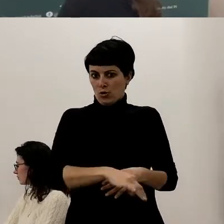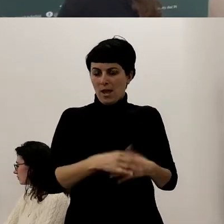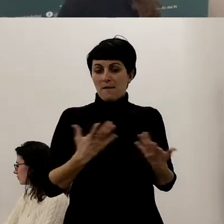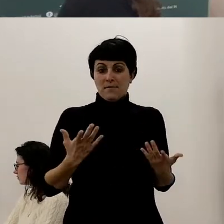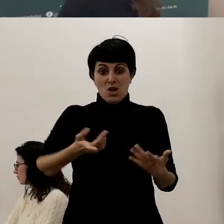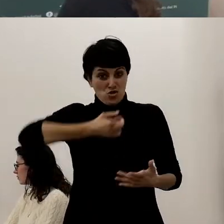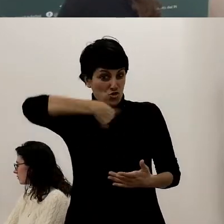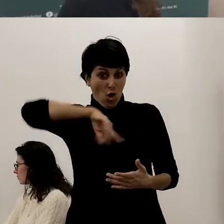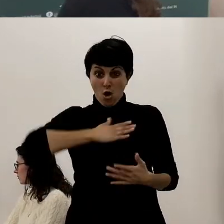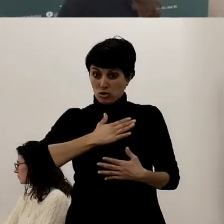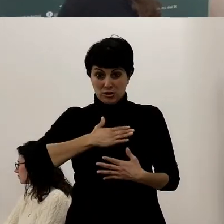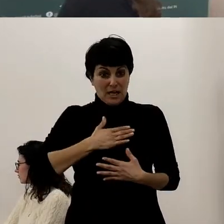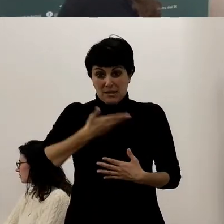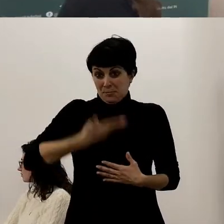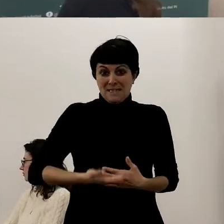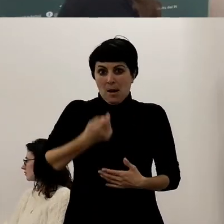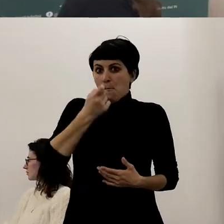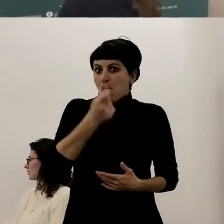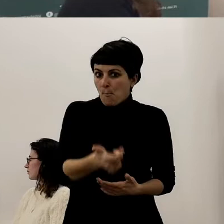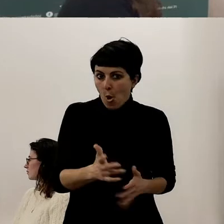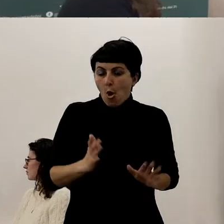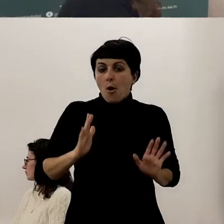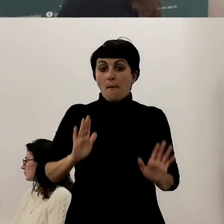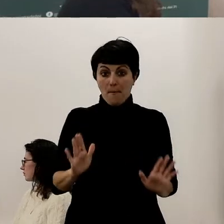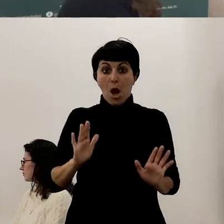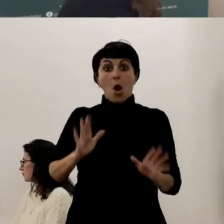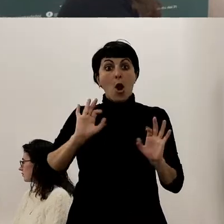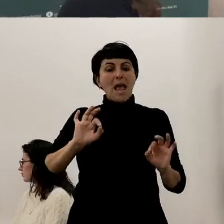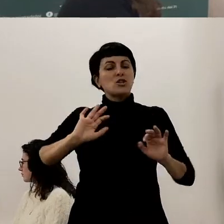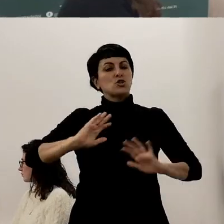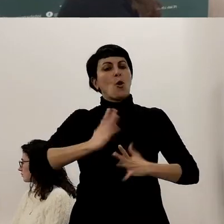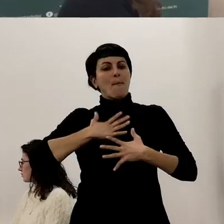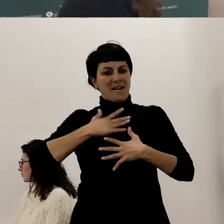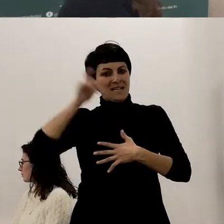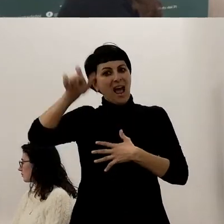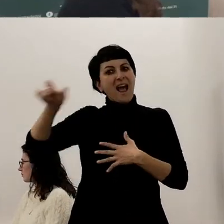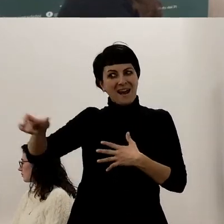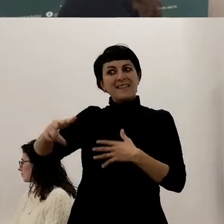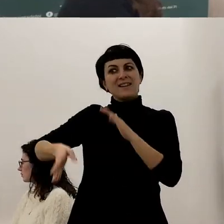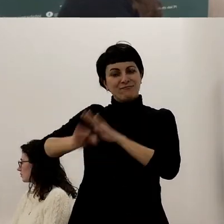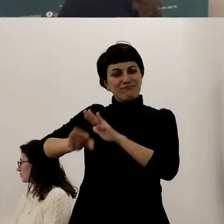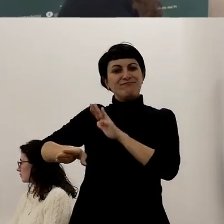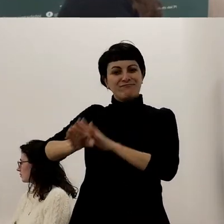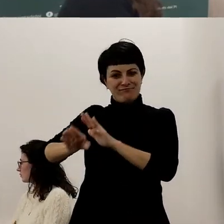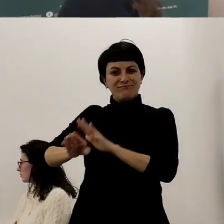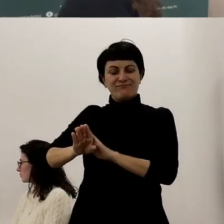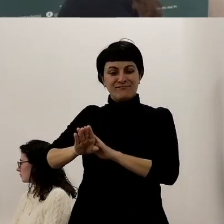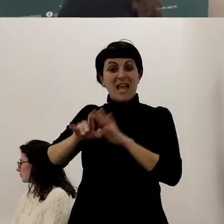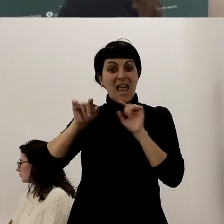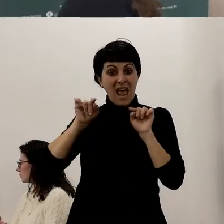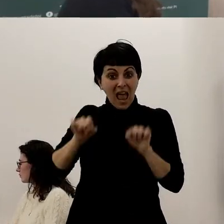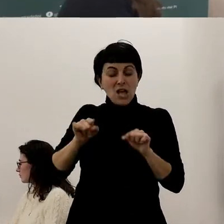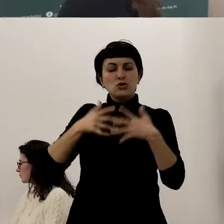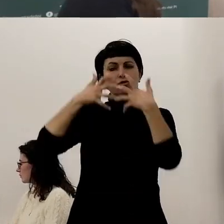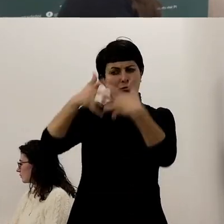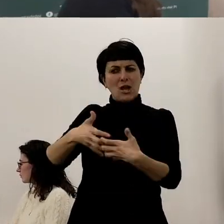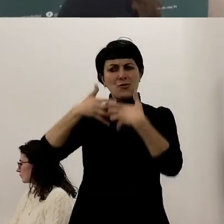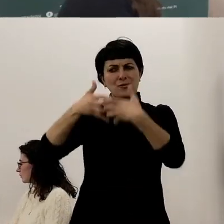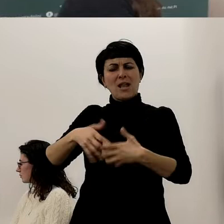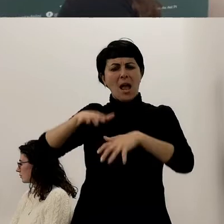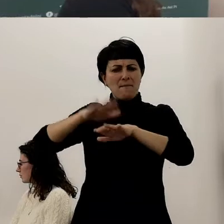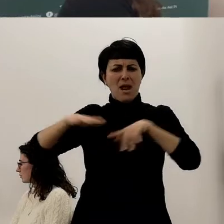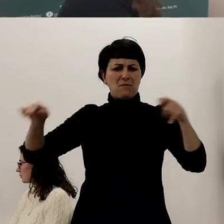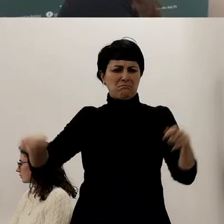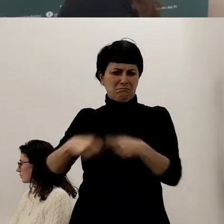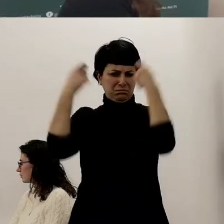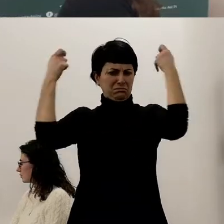nostres, els juvenils són gegants lleugers, però tot i així és un factor sorpresa i que jo crec que hauríem de lluitar perquè hi hagués moltes